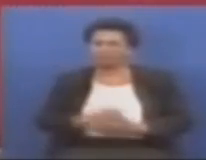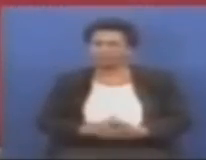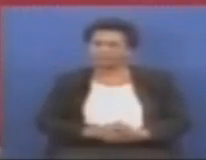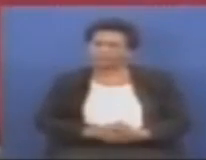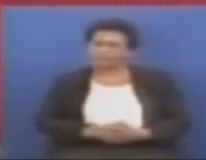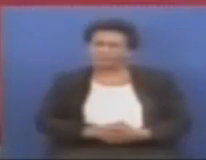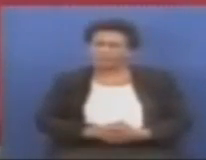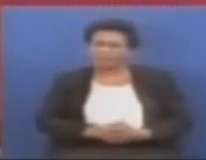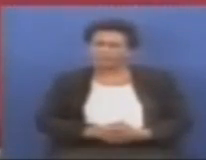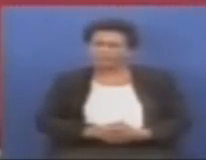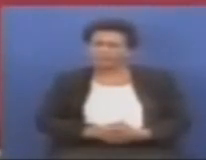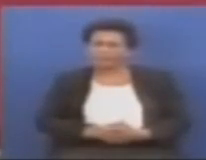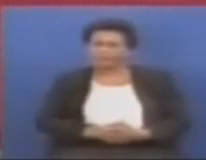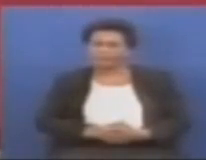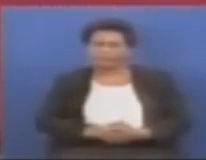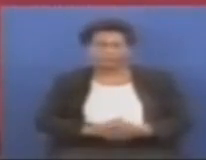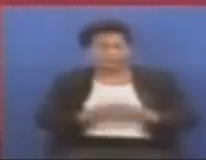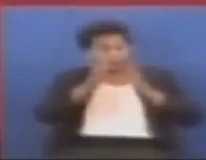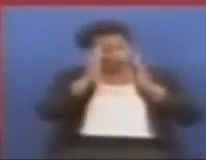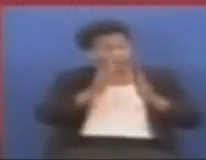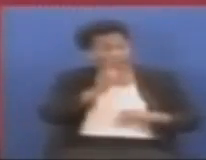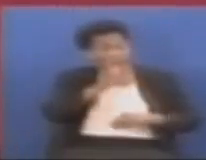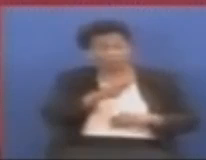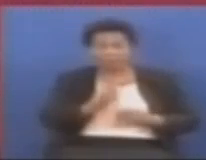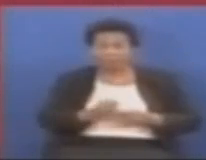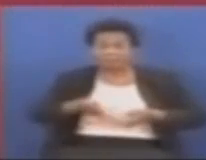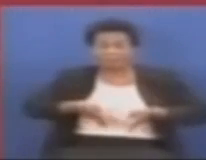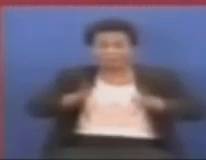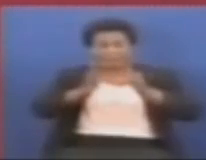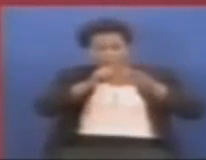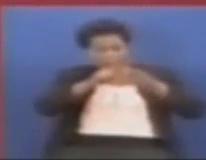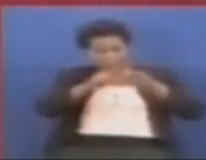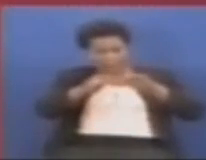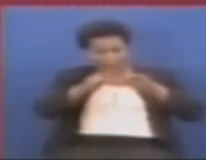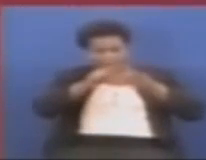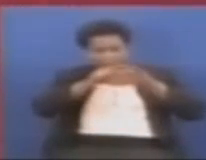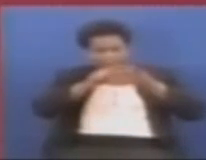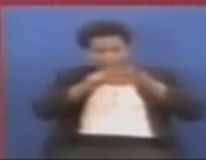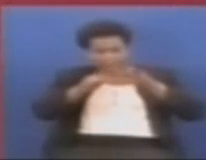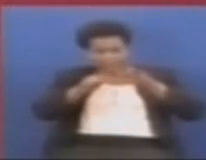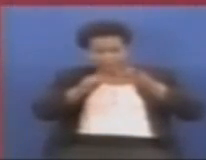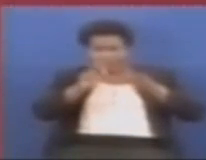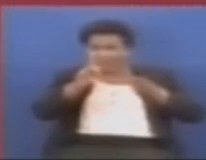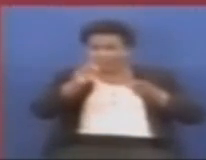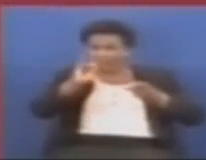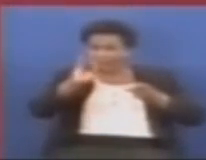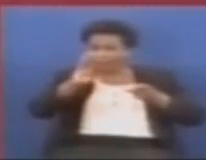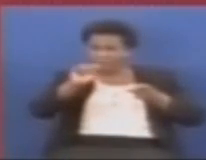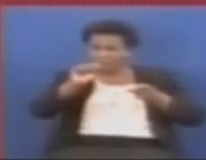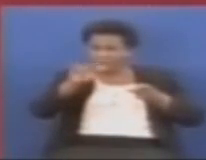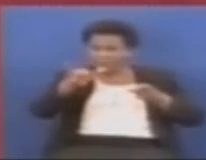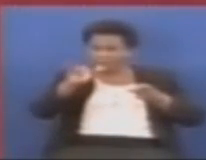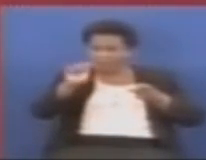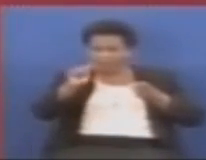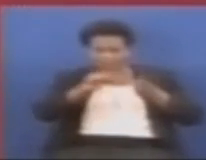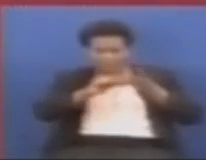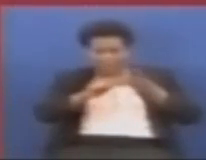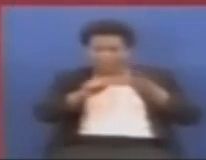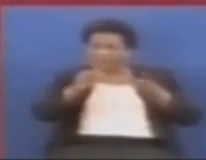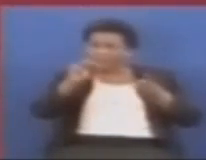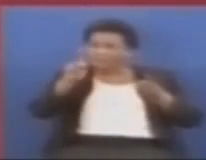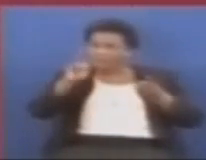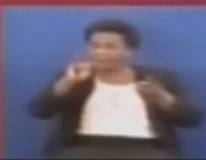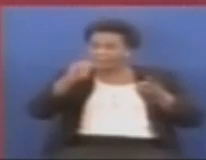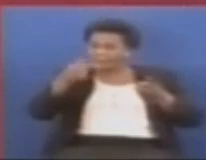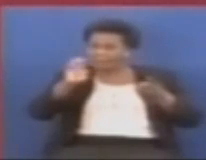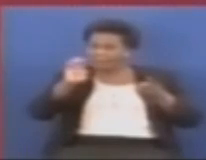ifuatavyo. Mheshimiwa Spika, barabara ya Kibaya Urugu, Urugu Mtekente, Kisonga na mtoa